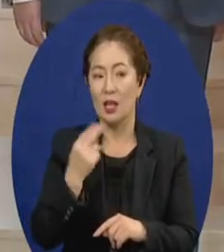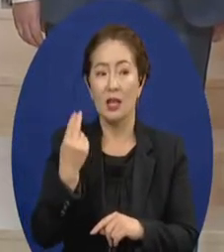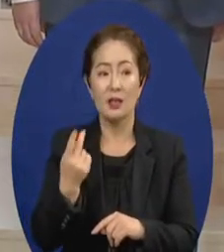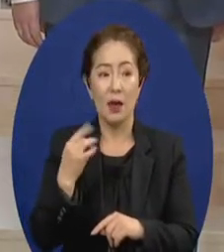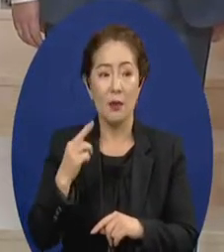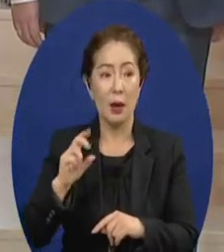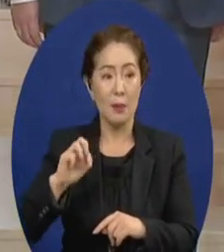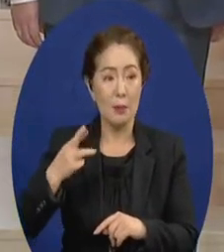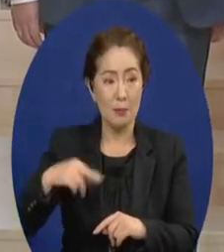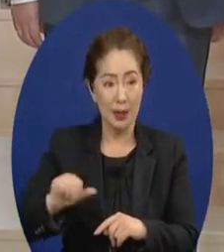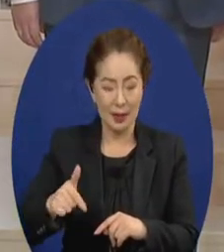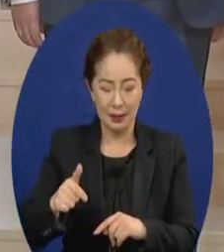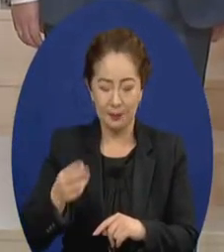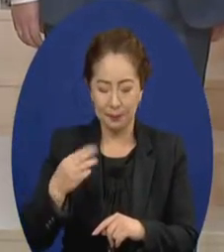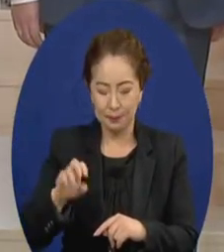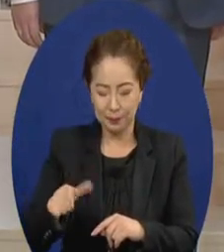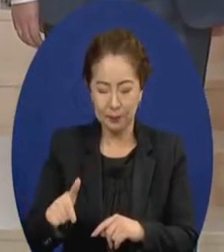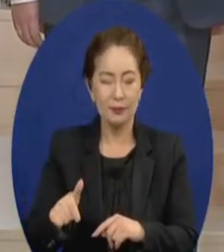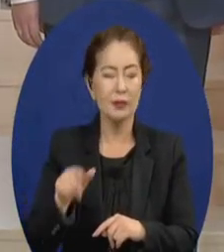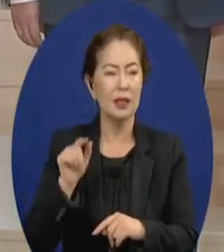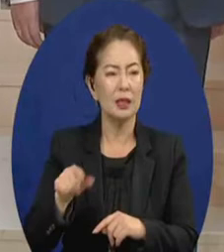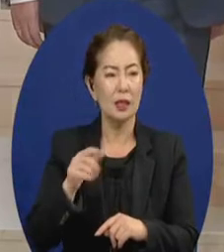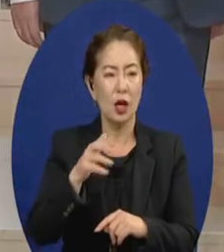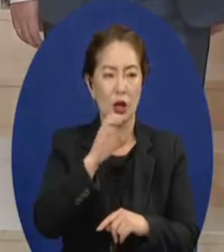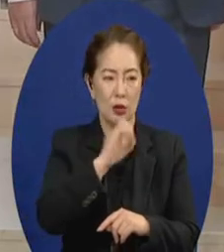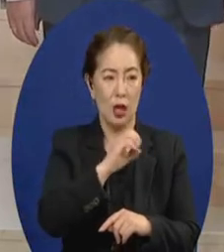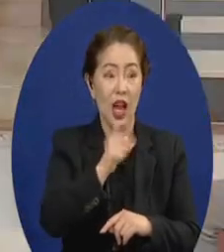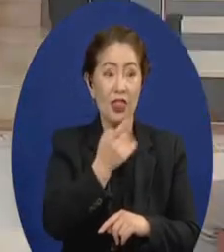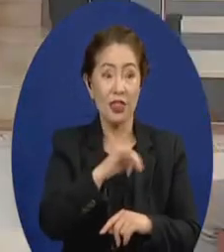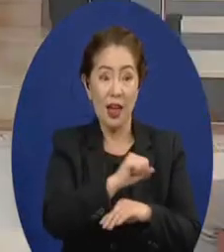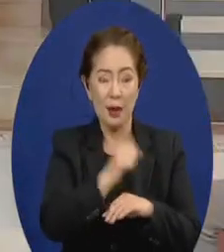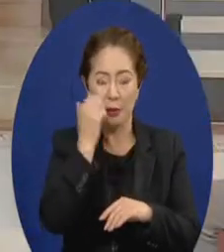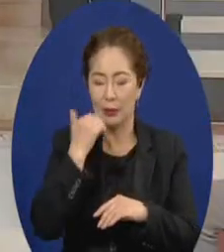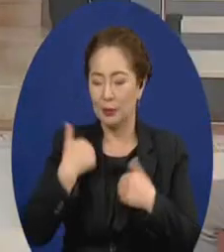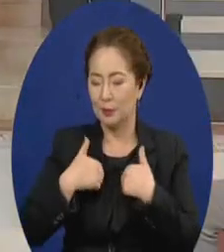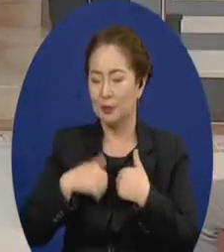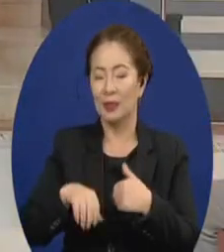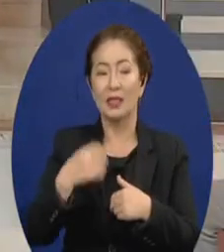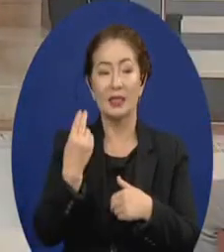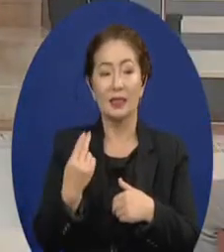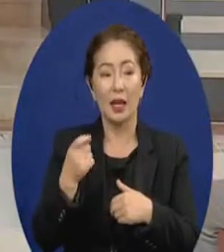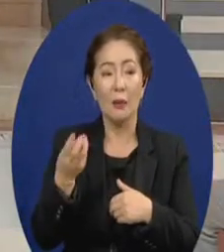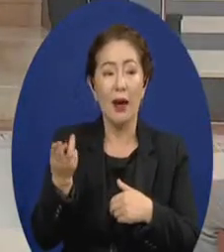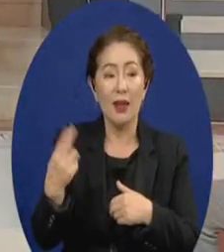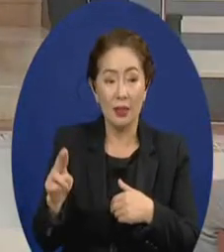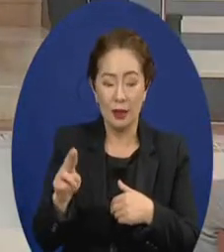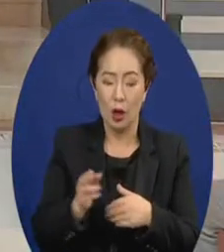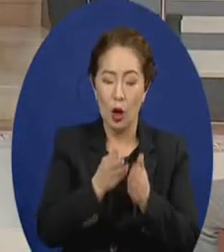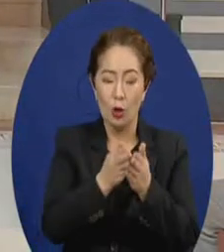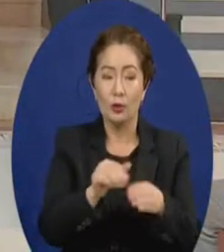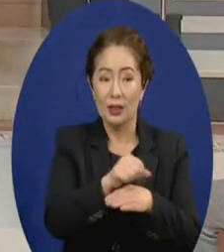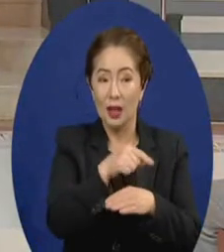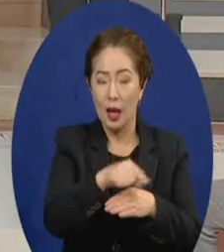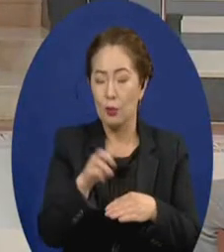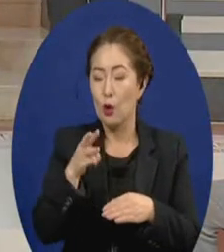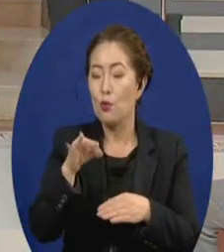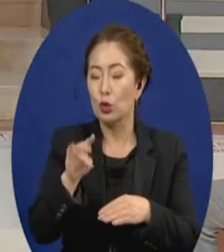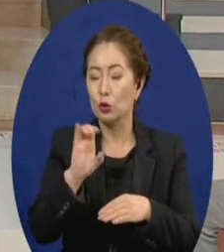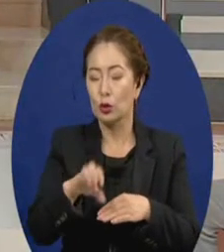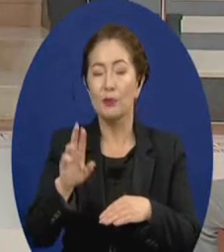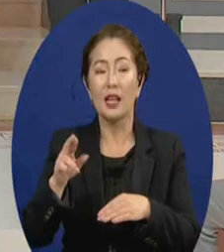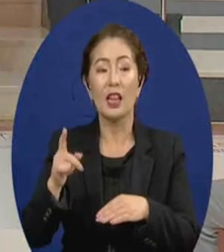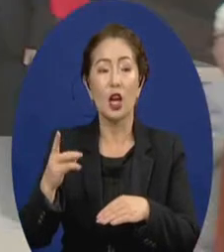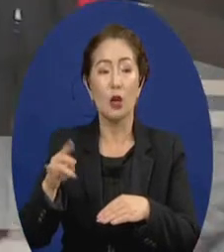аймгийн Бендер сумын Ерөнхий боловсролын сургуулийн Ахмад багш Гэлэг Пилийн Цагимит, Хөвсгөл аймгийн Мөрөн сумын Дэлгэр Мөрөн